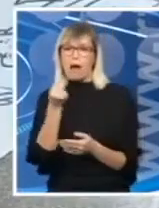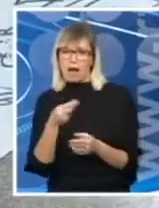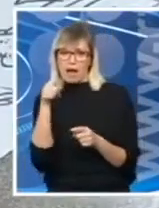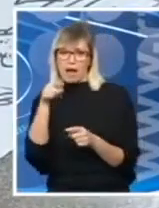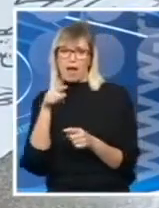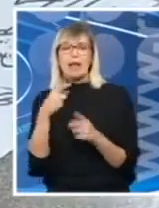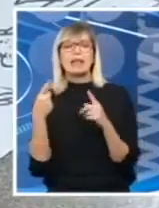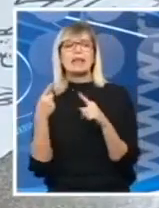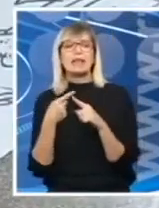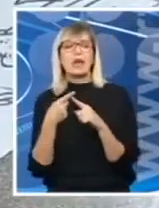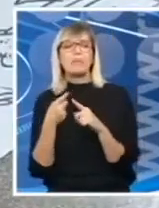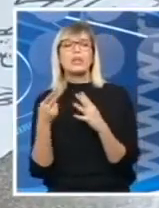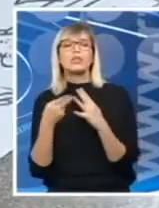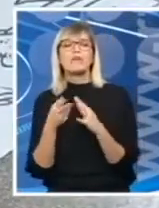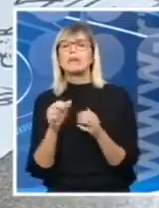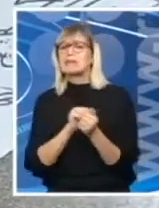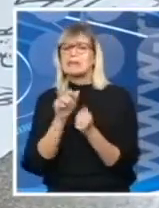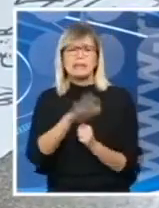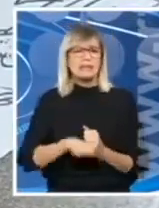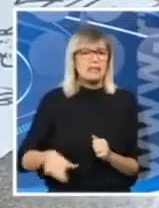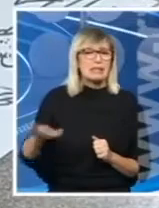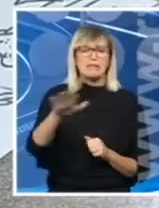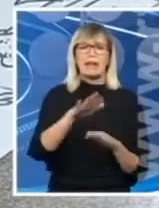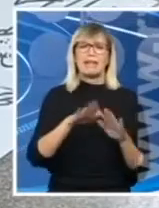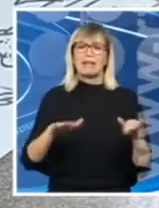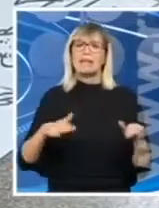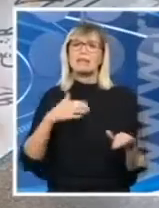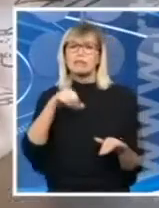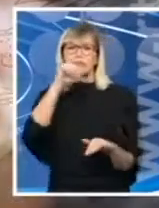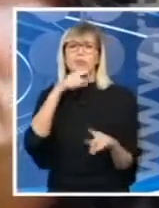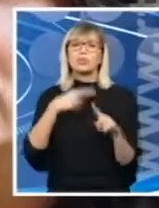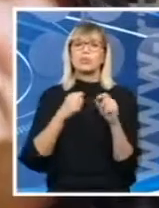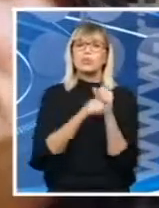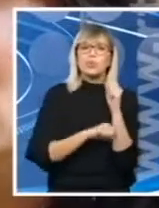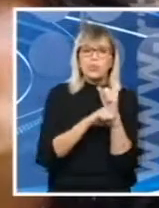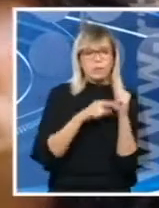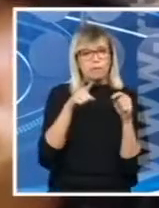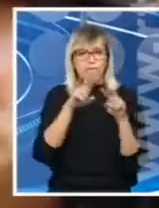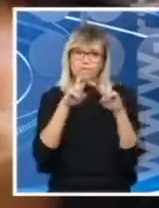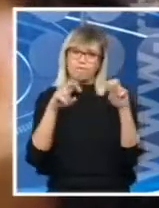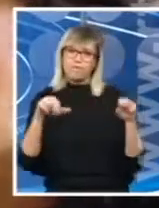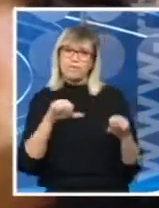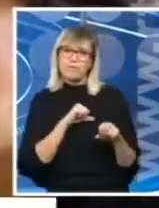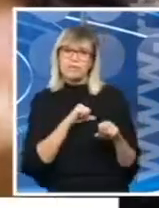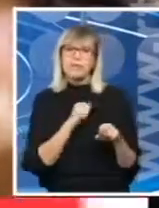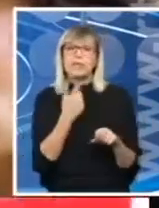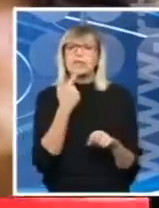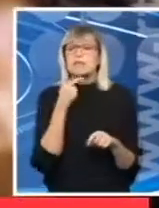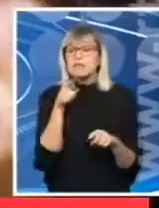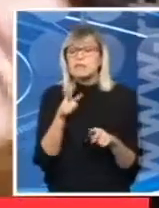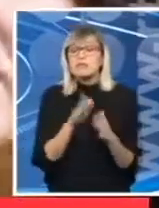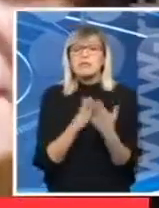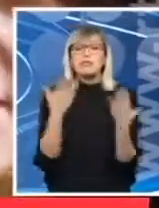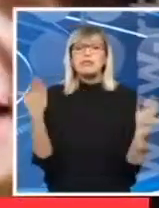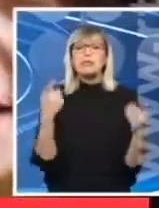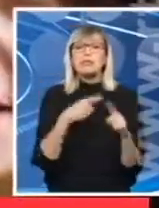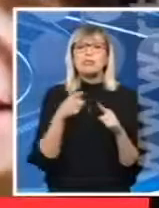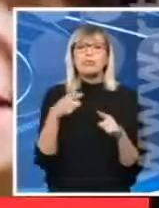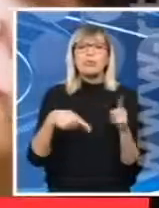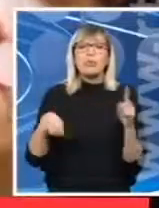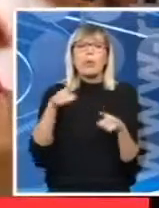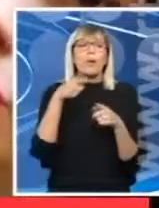Čelanovića. Vole je sva deca. Studenti je rado proučavaju. Ona se njima dopada zato što je ona slobodna za sve